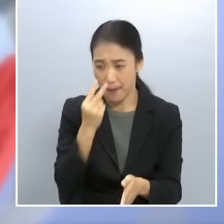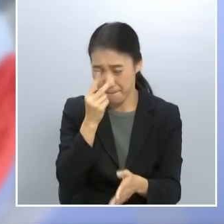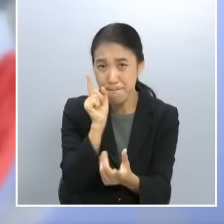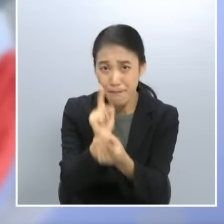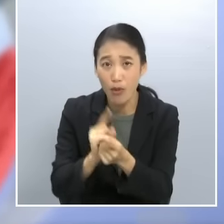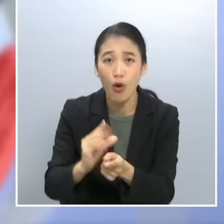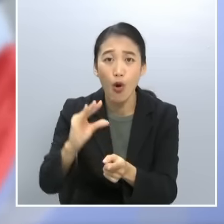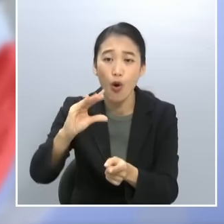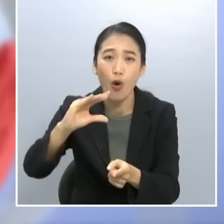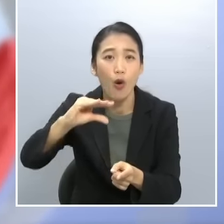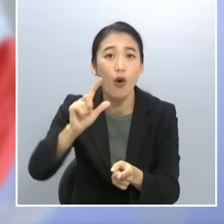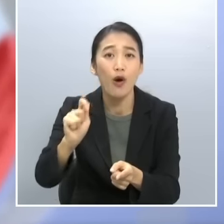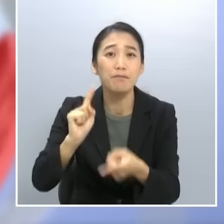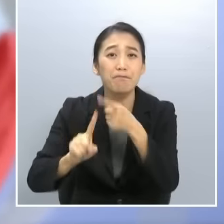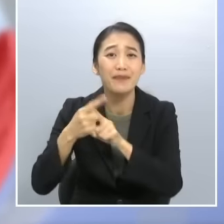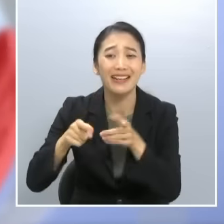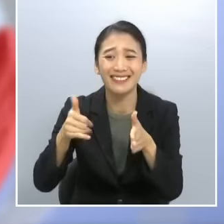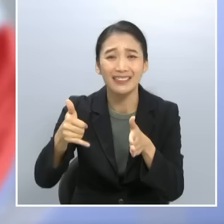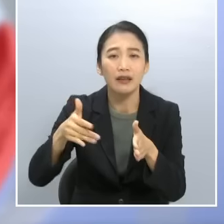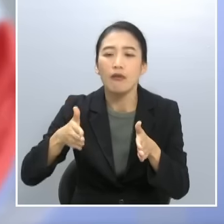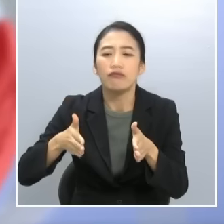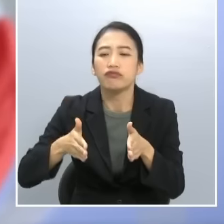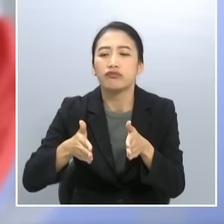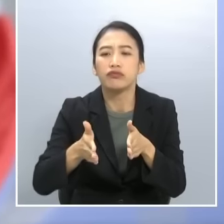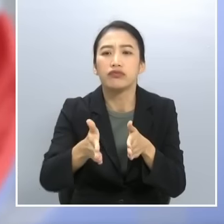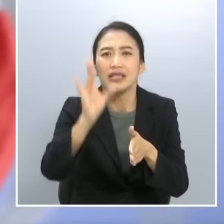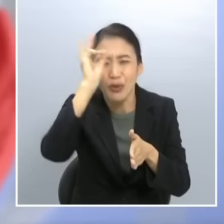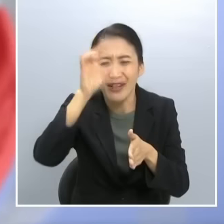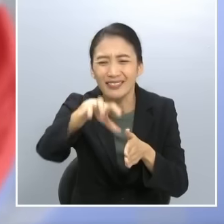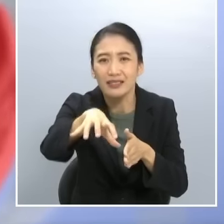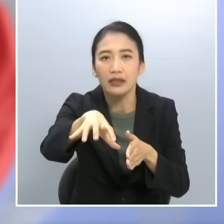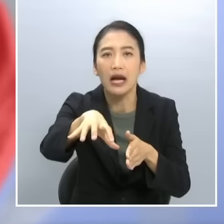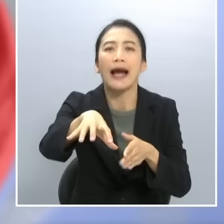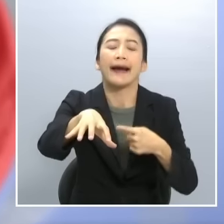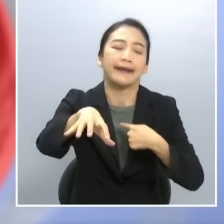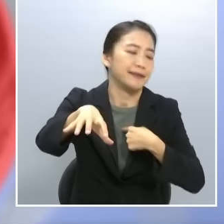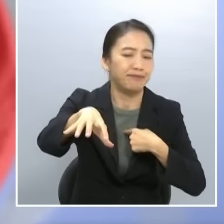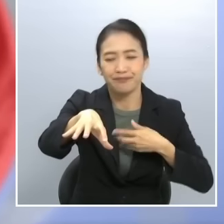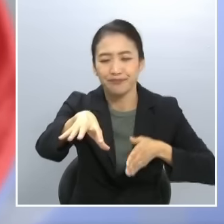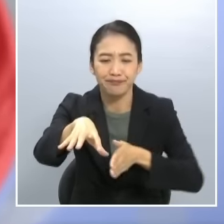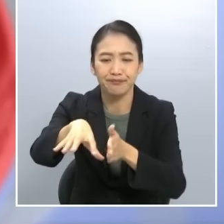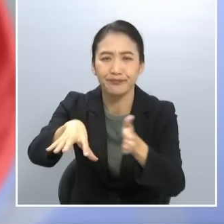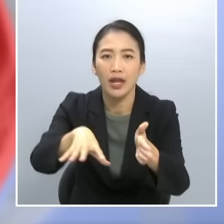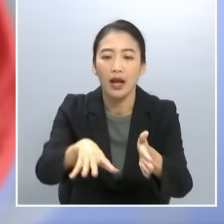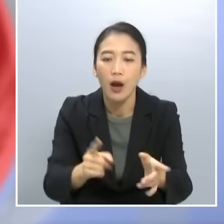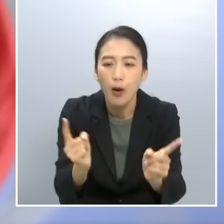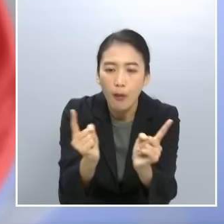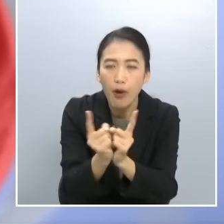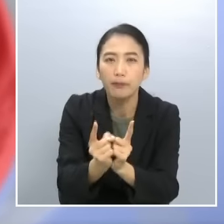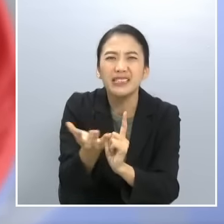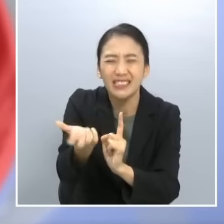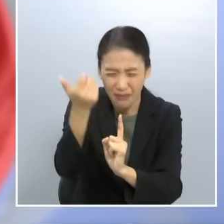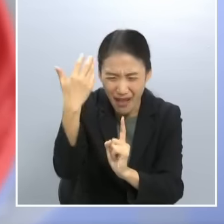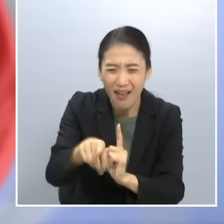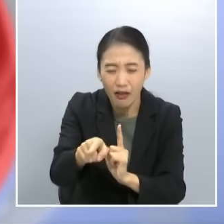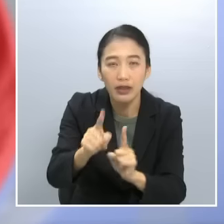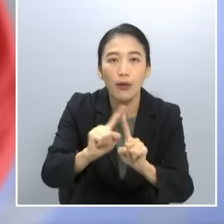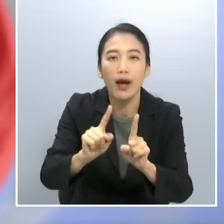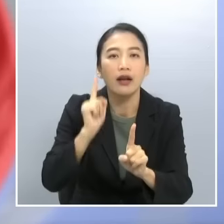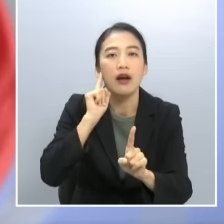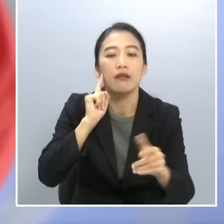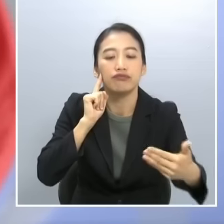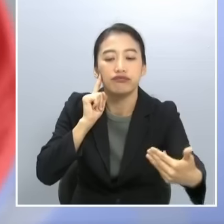พอถึงเวลามันผมก็ขี่กลับมารอมันที่บ้านมันอยู่หลังอู่เนี่ยแหละพอมันกลับมาเนี่ยมันก็เปิดประตูบ้านนะแต่มันไม่ให้ผมเข้าอืผมก็